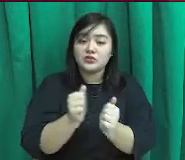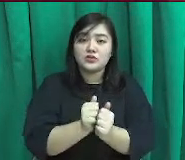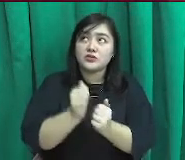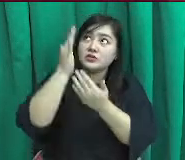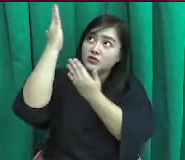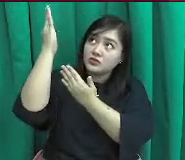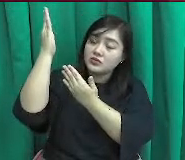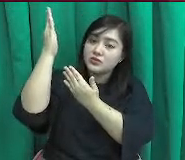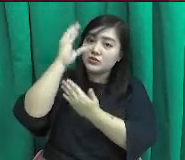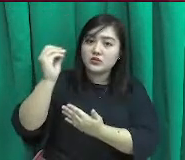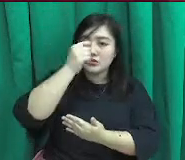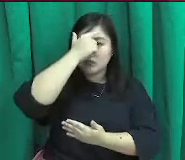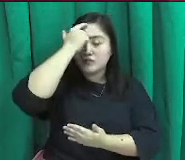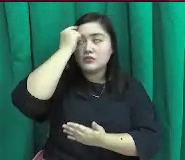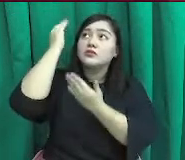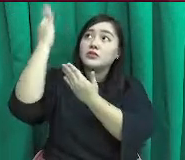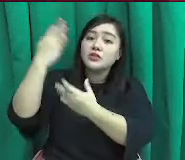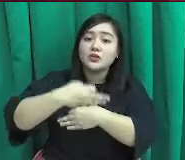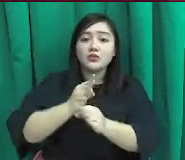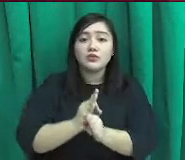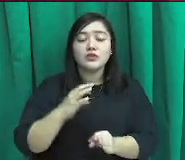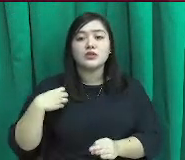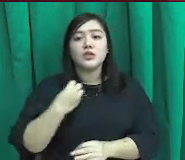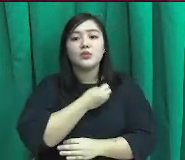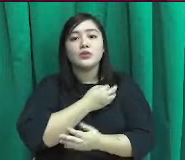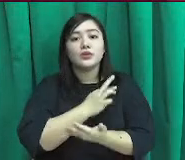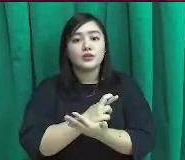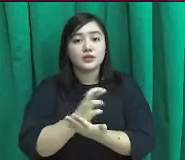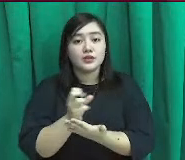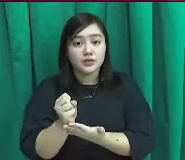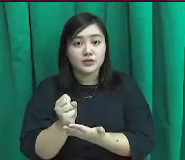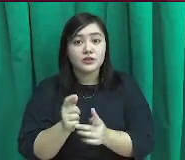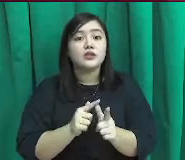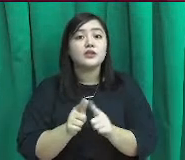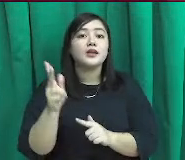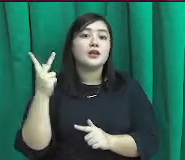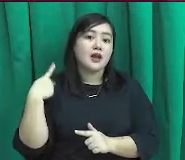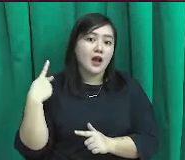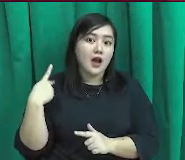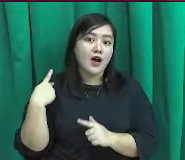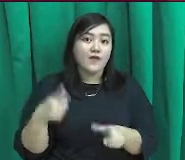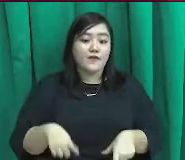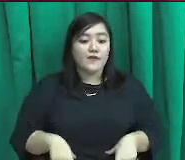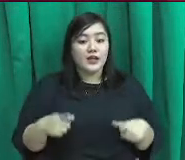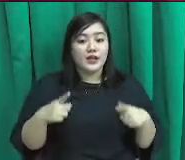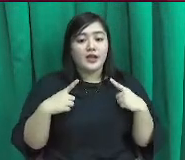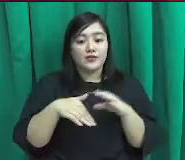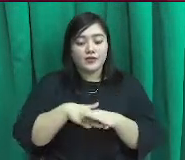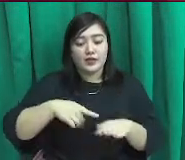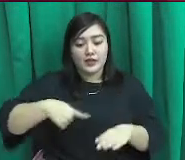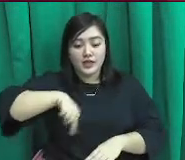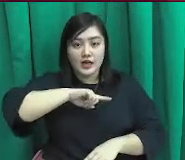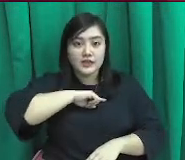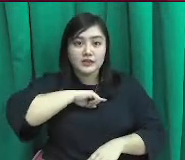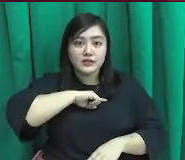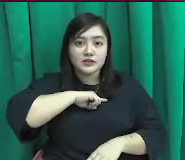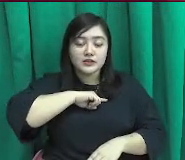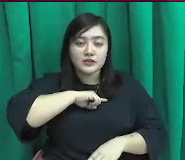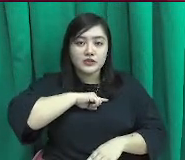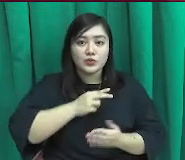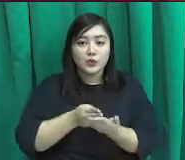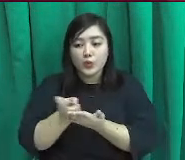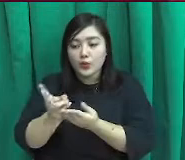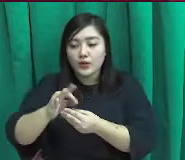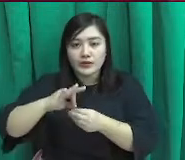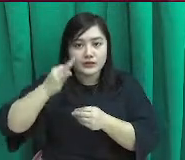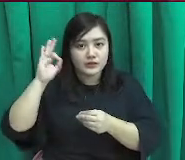niya yung relationship natin sa Kanya, nandoon yung indwelling ng Holy Spirit. Yeah. Alam po natin yun. And iyon yung practice